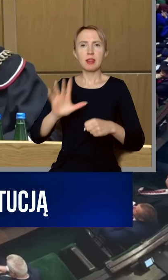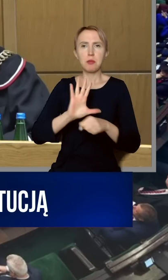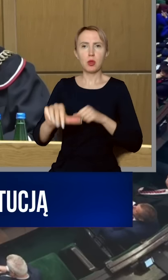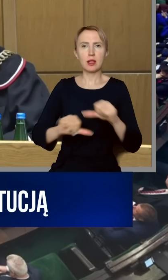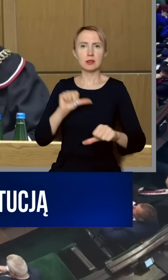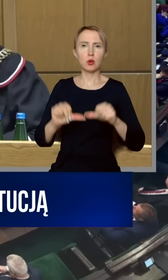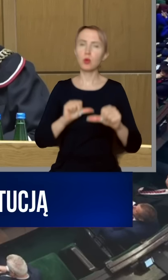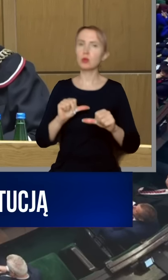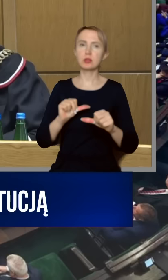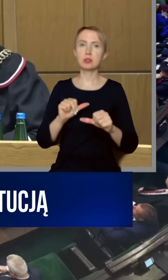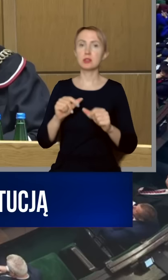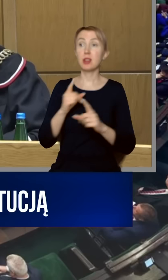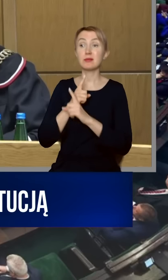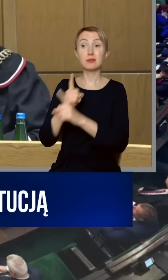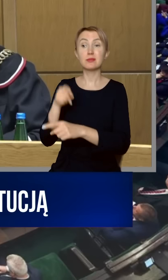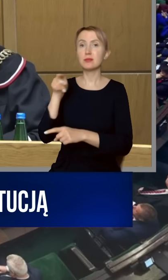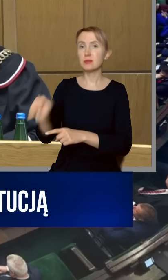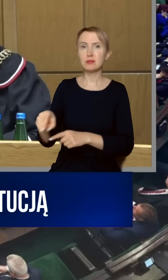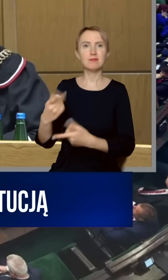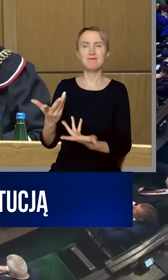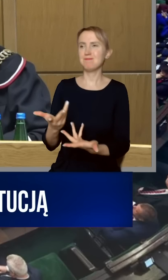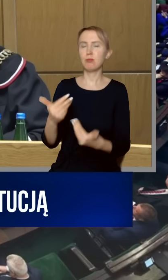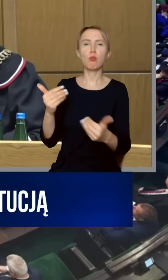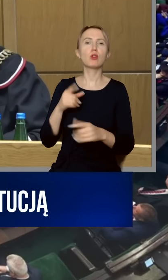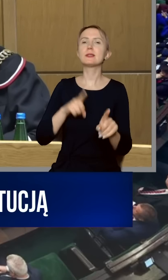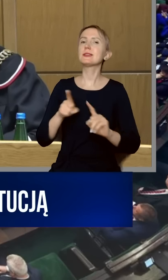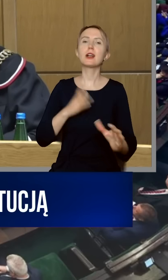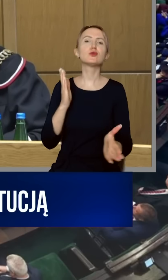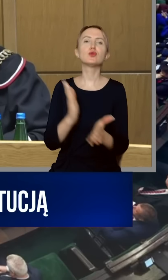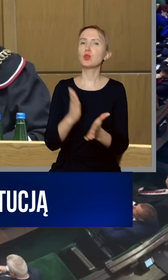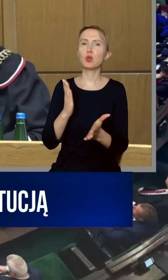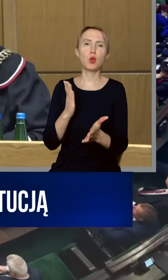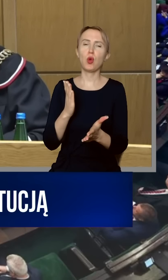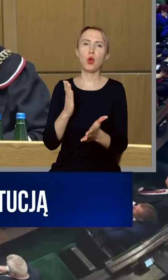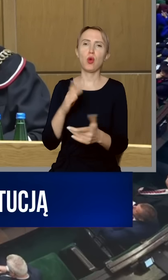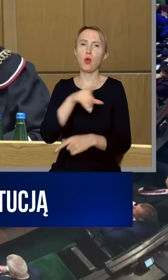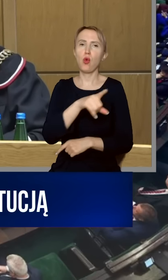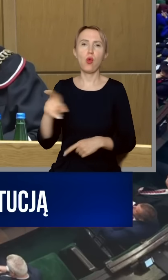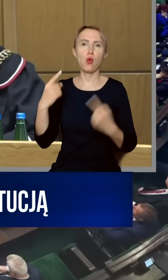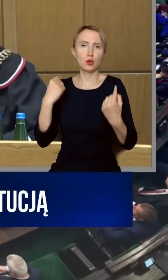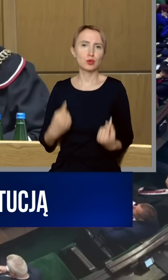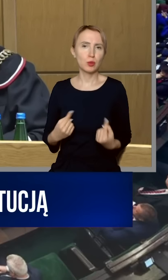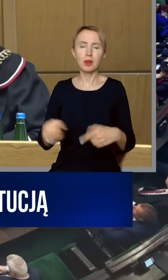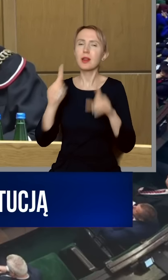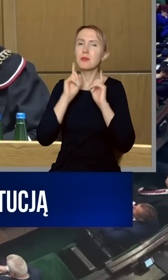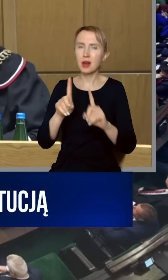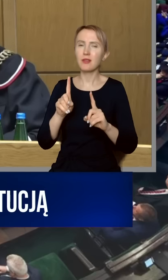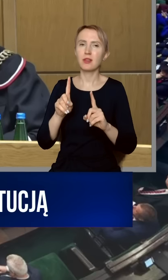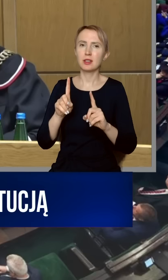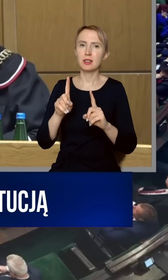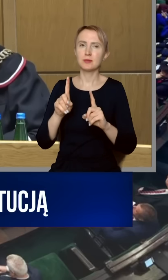że powoływanie się na nie dzisiaj naprawdę no może świadczyć tylko o tych, no, którzy naprawdę rzeczywiście